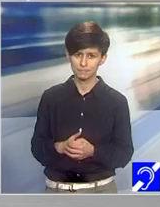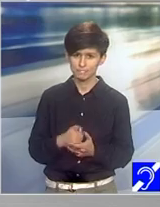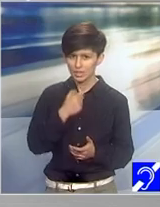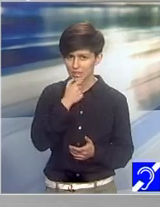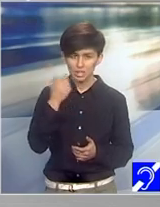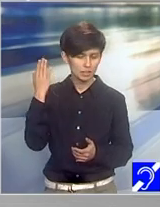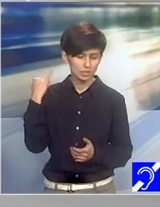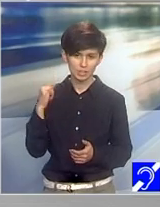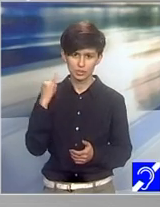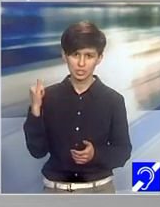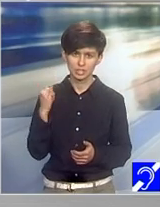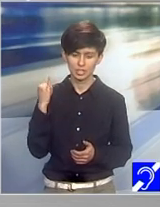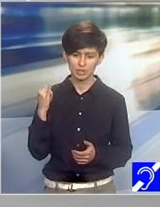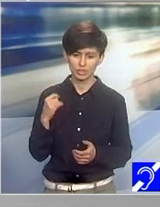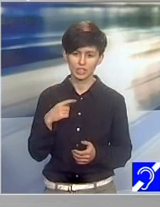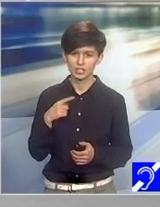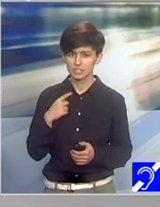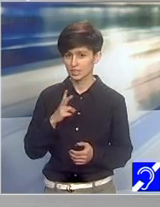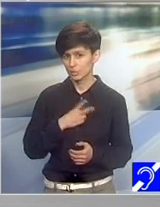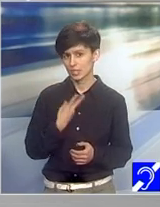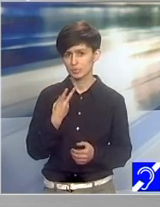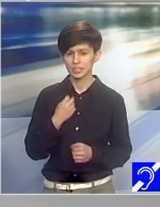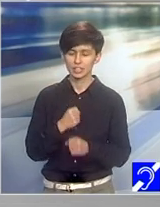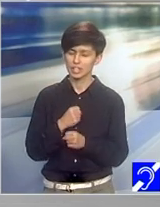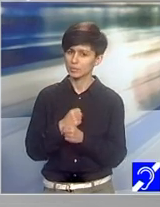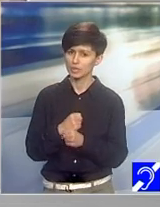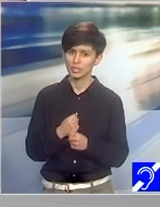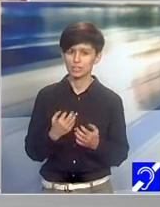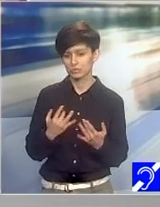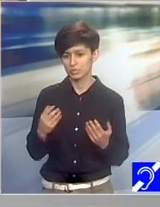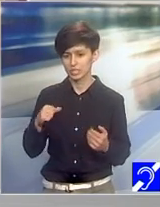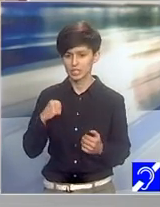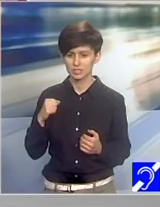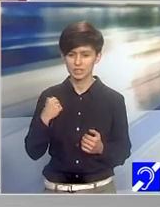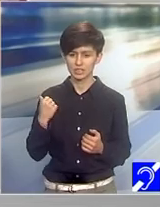ianuarie. Suntem foarte mândri, am lucrat cu câțiva tineri,